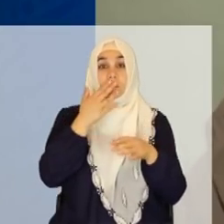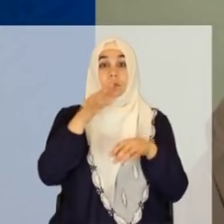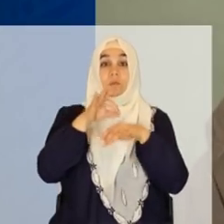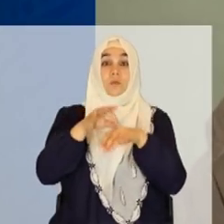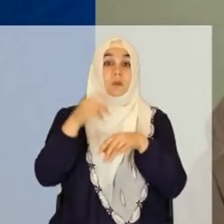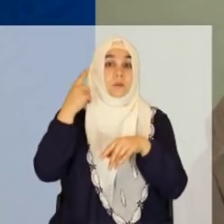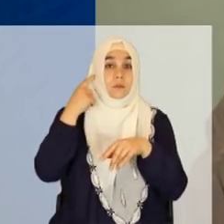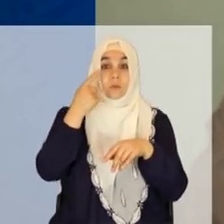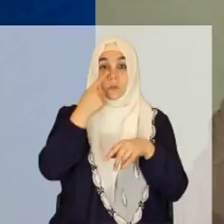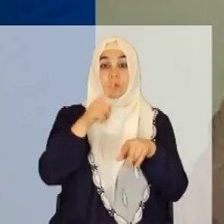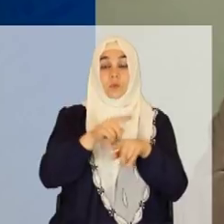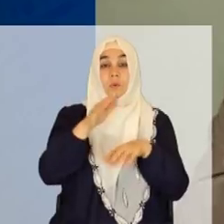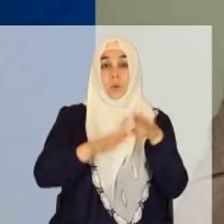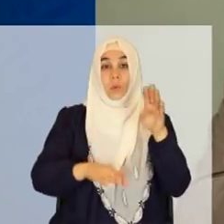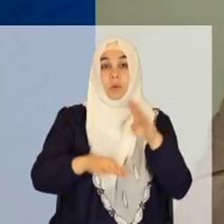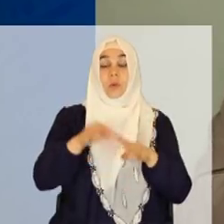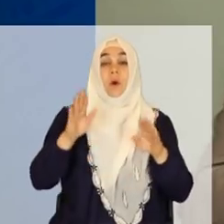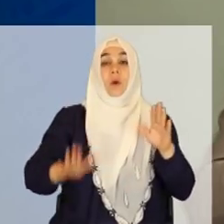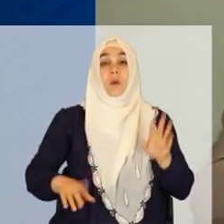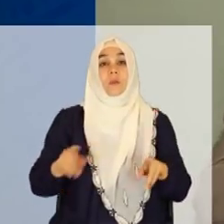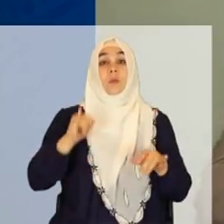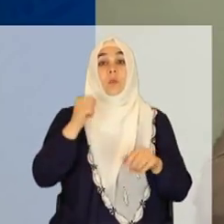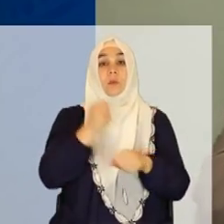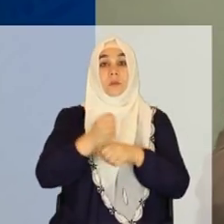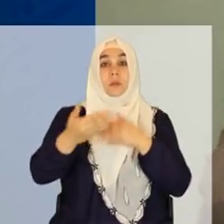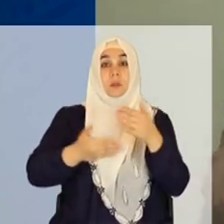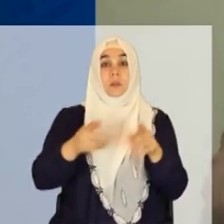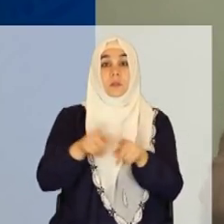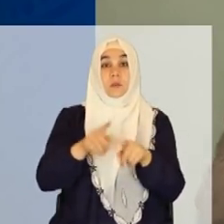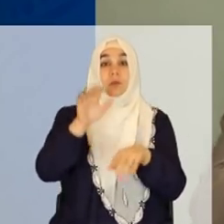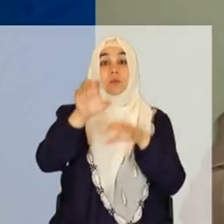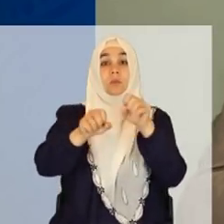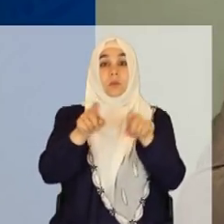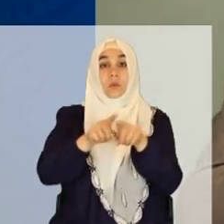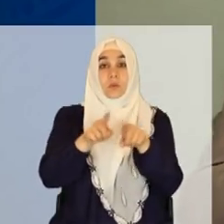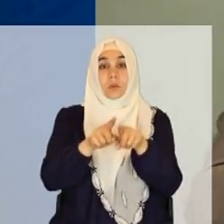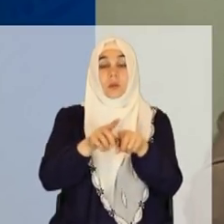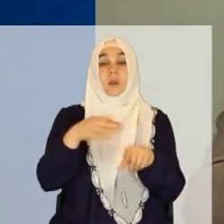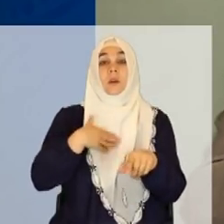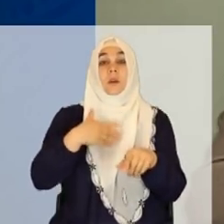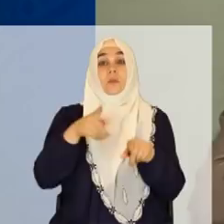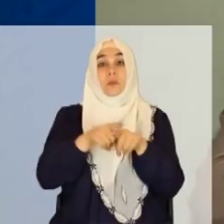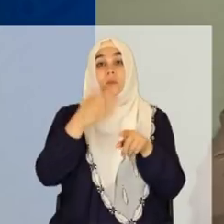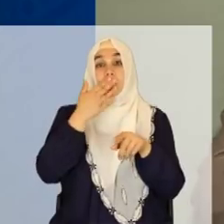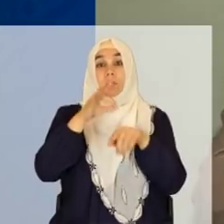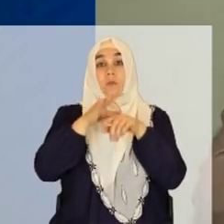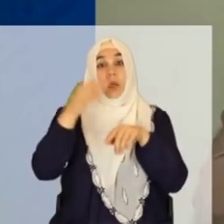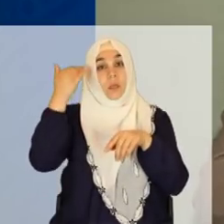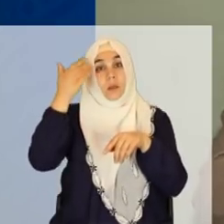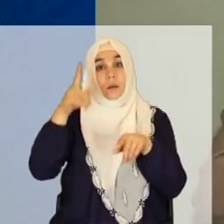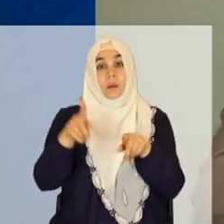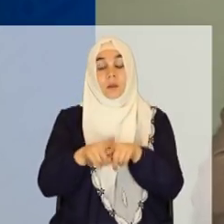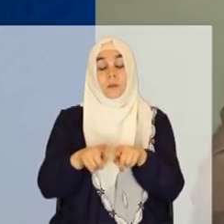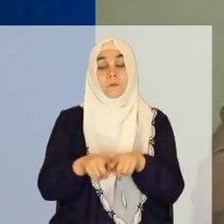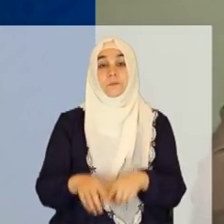tuttiradi. Qo'lini, oyog'ini yomon ishga yurib borishdan, uni tutishdan, ushlashdan ro'za tuttiradi niyat bilan.